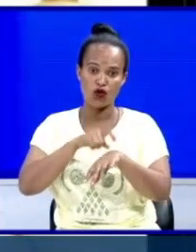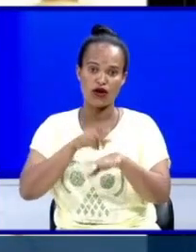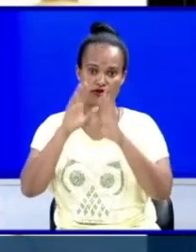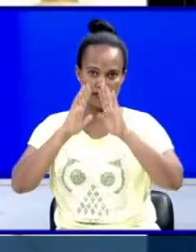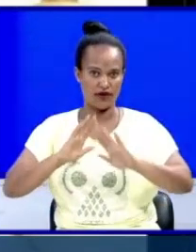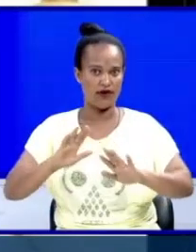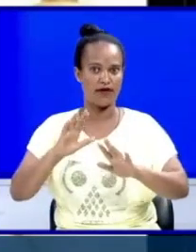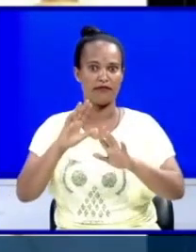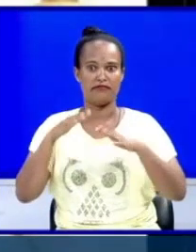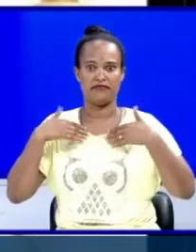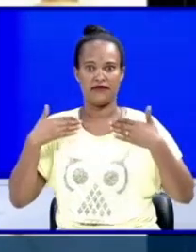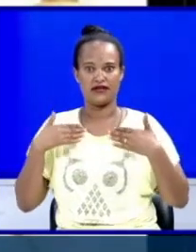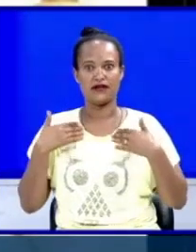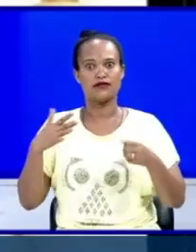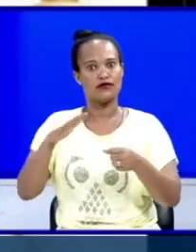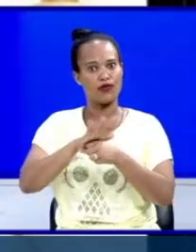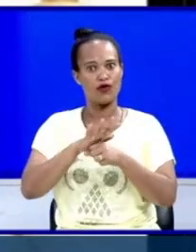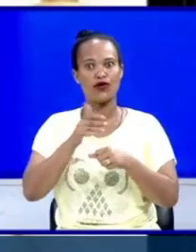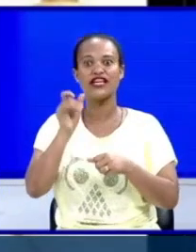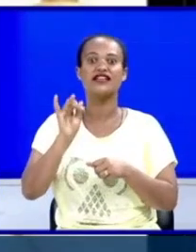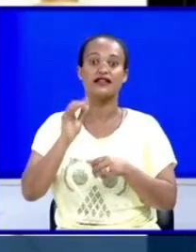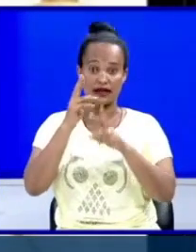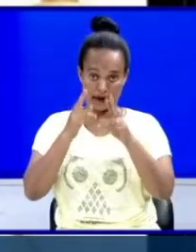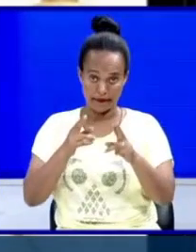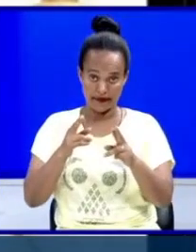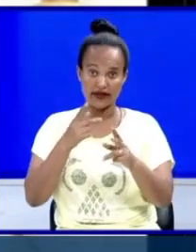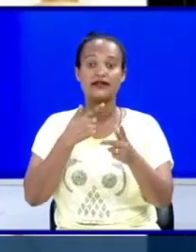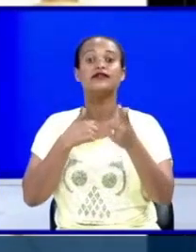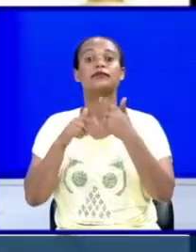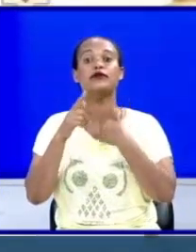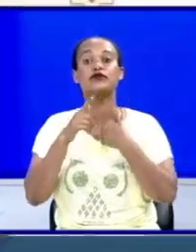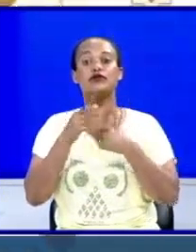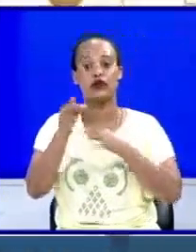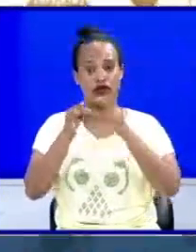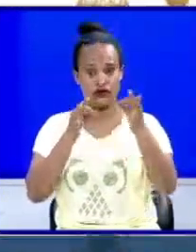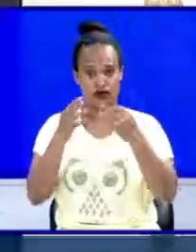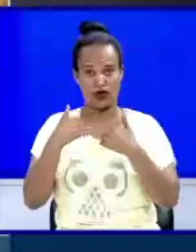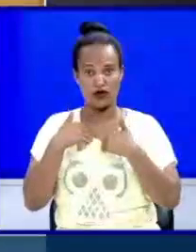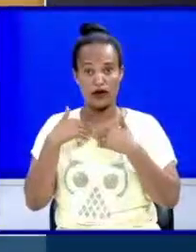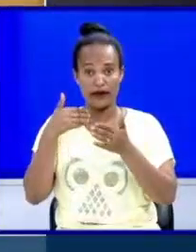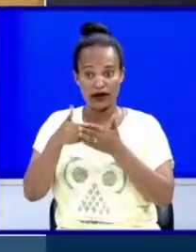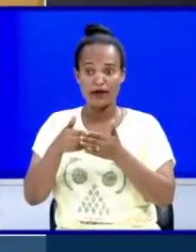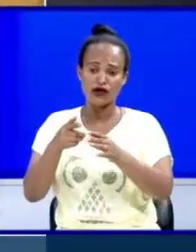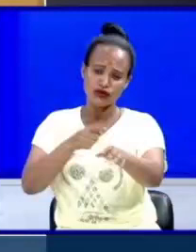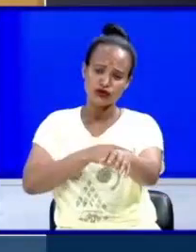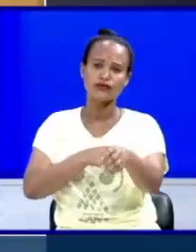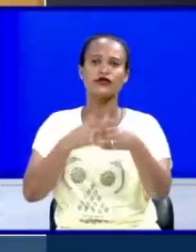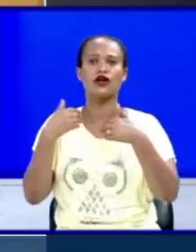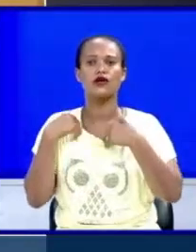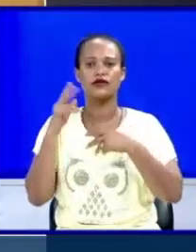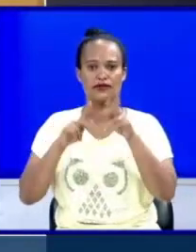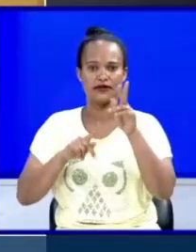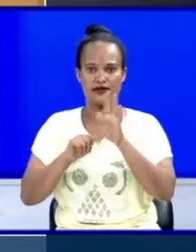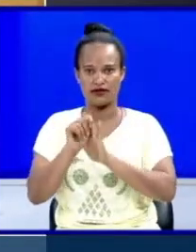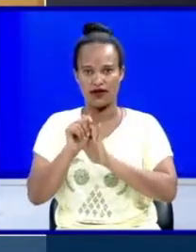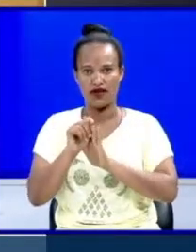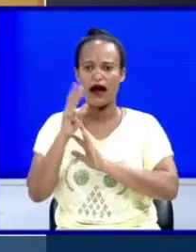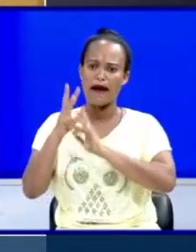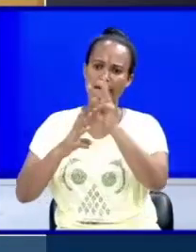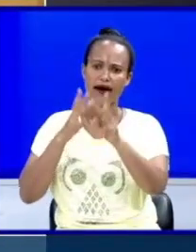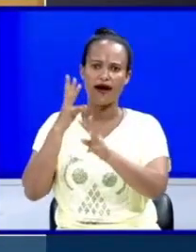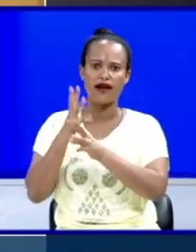ሰላም ፍስሓ ደስታ ዝተመልኦ ዒድ ክነኽብር ሰናይ ትምኒቱ ገሊጹ ኣሎ ኣብ ቀረባን ርሑቕን ዘለኹም ህዝቢ ትግራይ ካብ